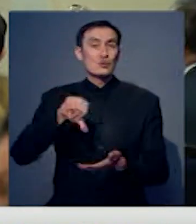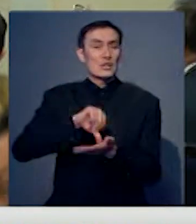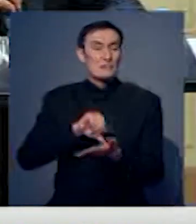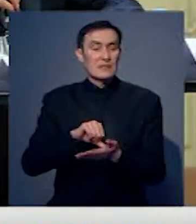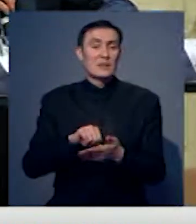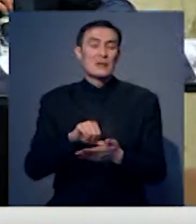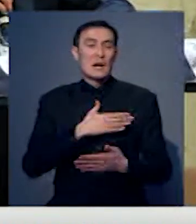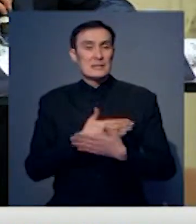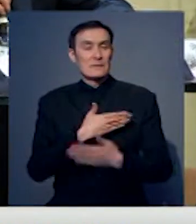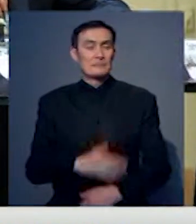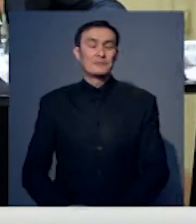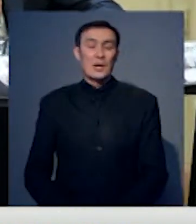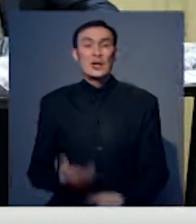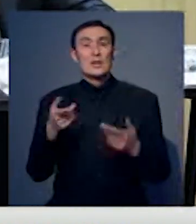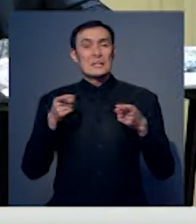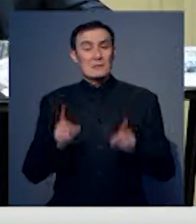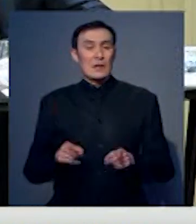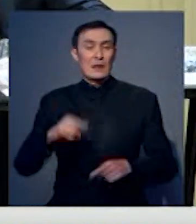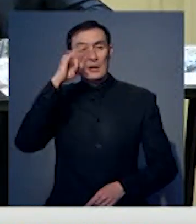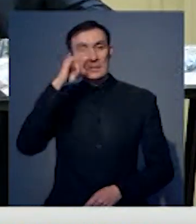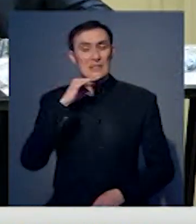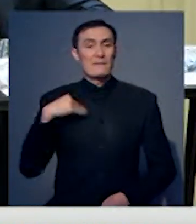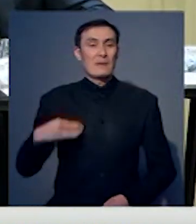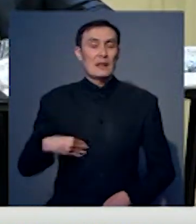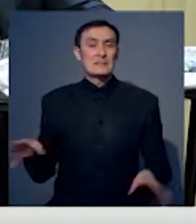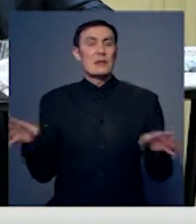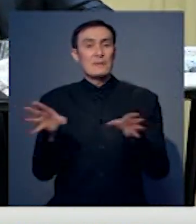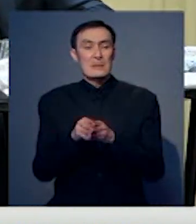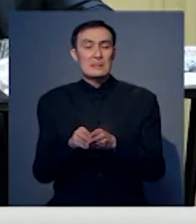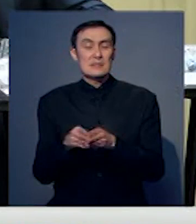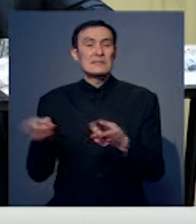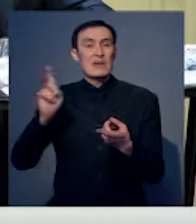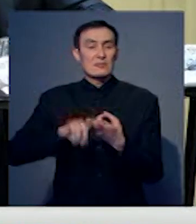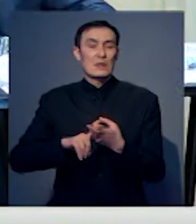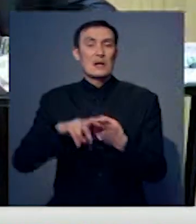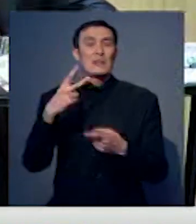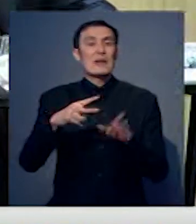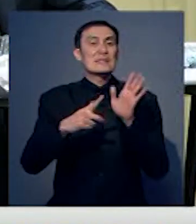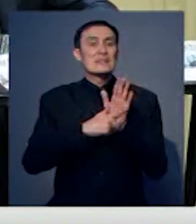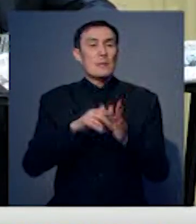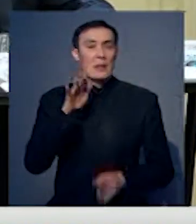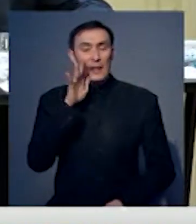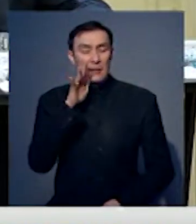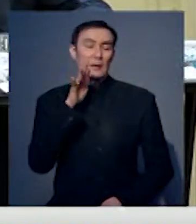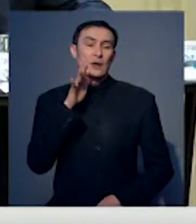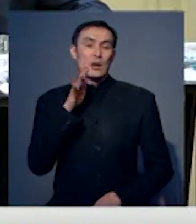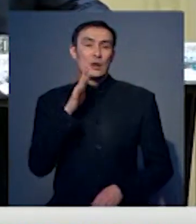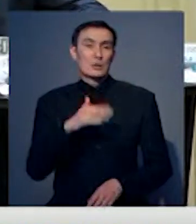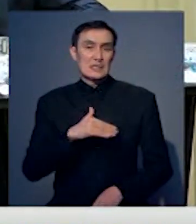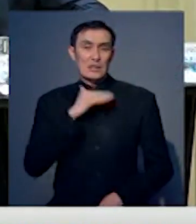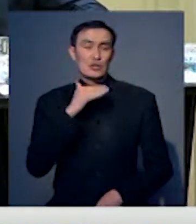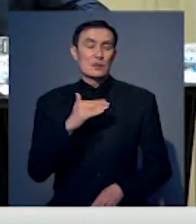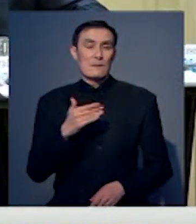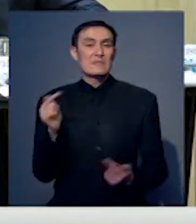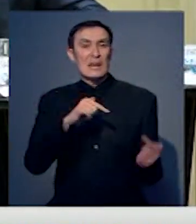качестве игроков. Действительно, Казахстан и Франция соединяют уже порядка 27 лет достаточно